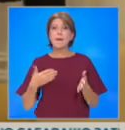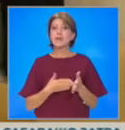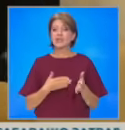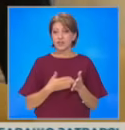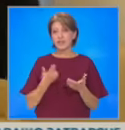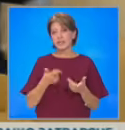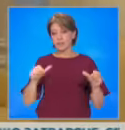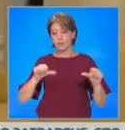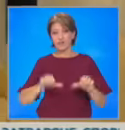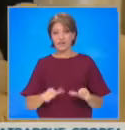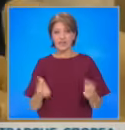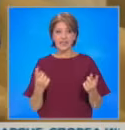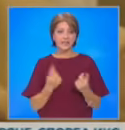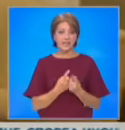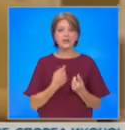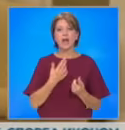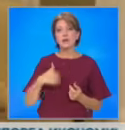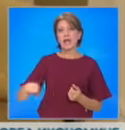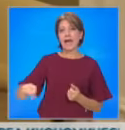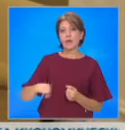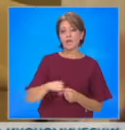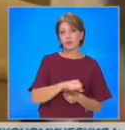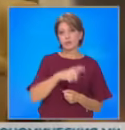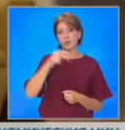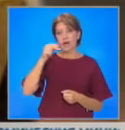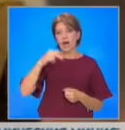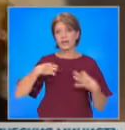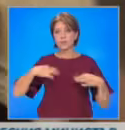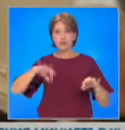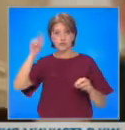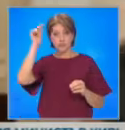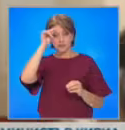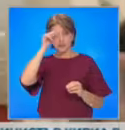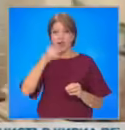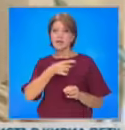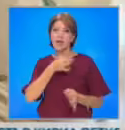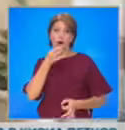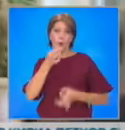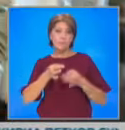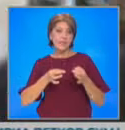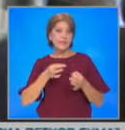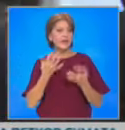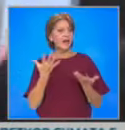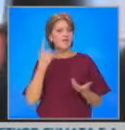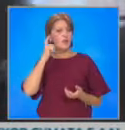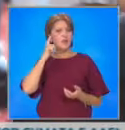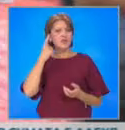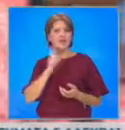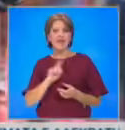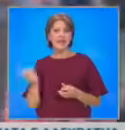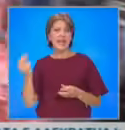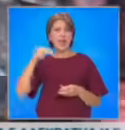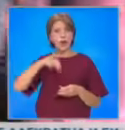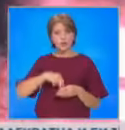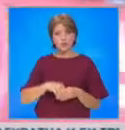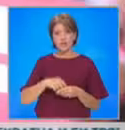провалената среща е разнобой в ръководството на Демократична България. И обясни какво според нея означава неучастието на Демократична